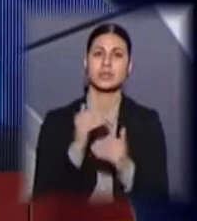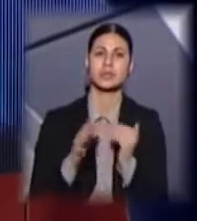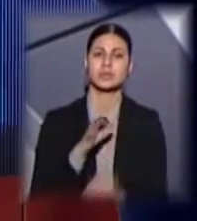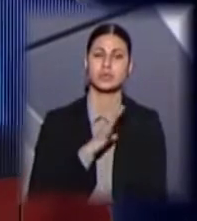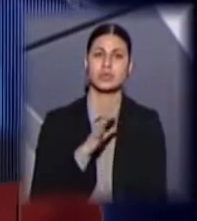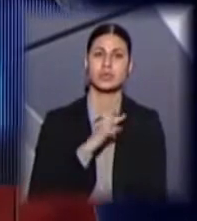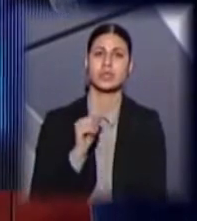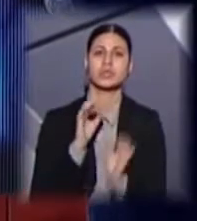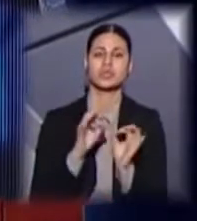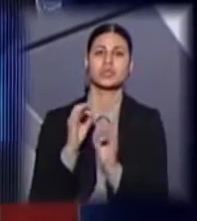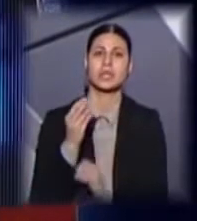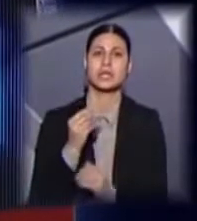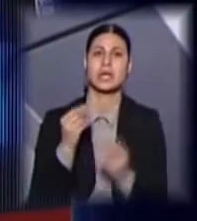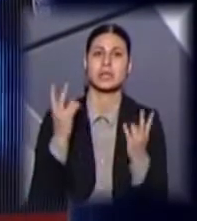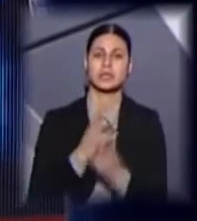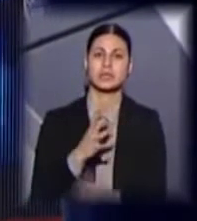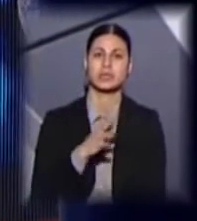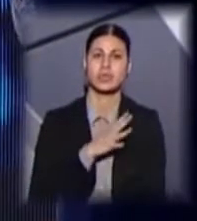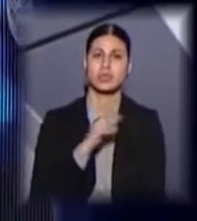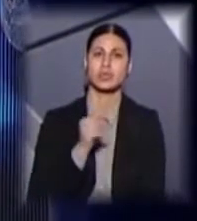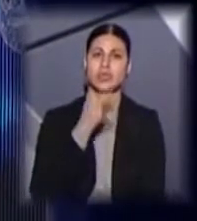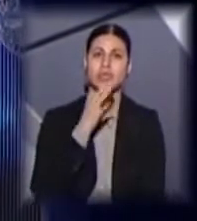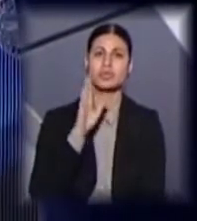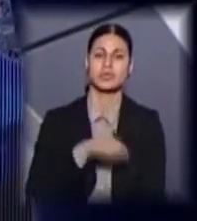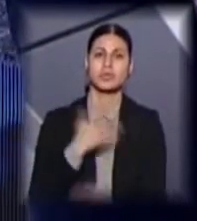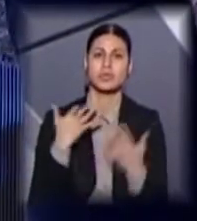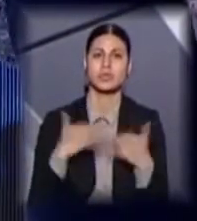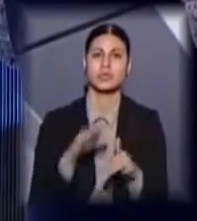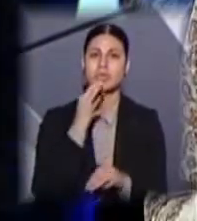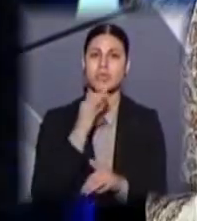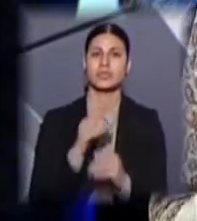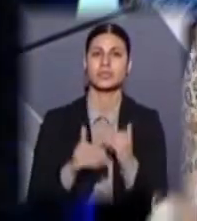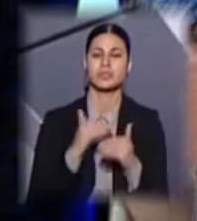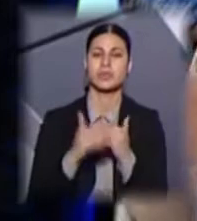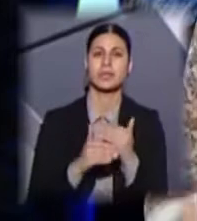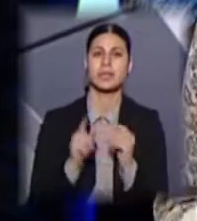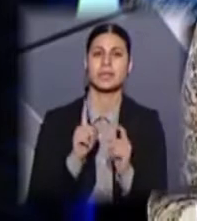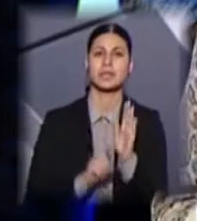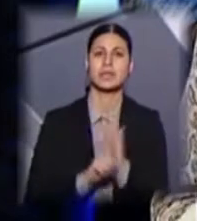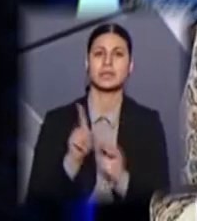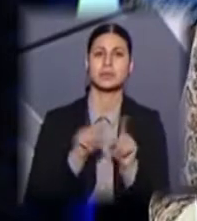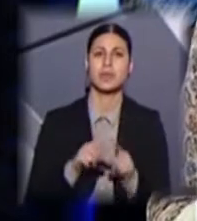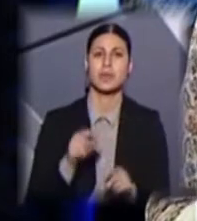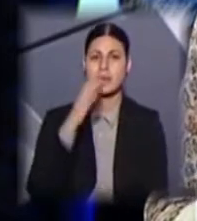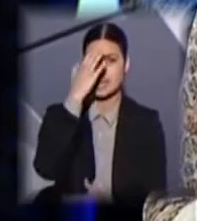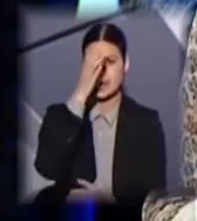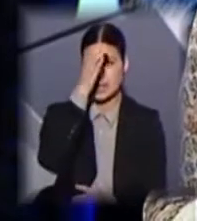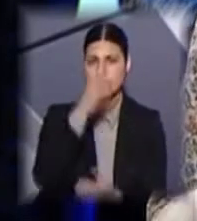და კონკრეტული თანხების საჭიროება და შემდეგ უკვე მას მერე რაც დაიწყო ძალაში შევიდა